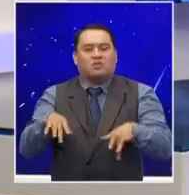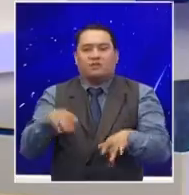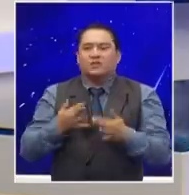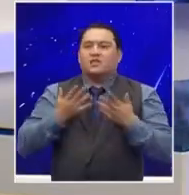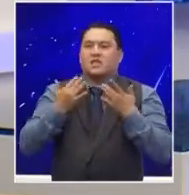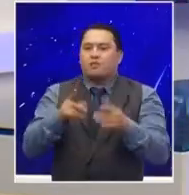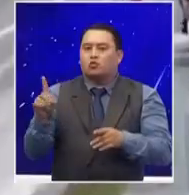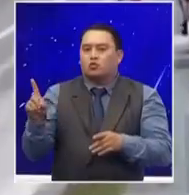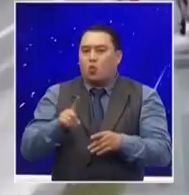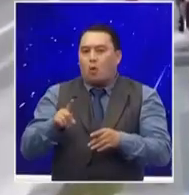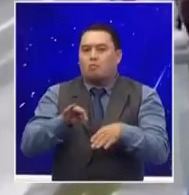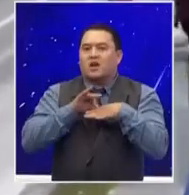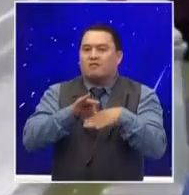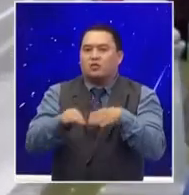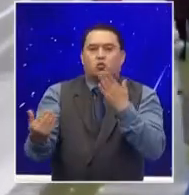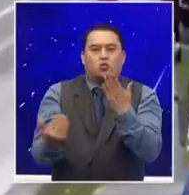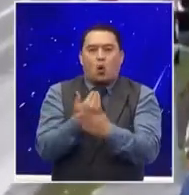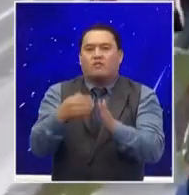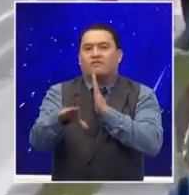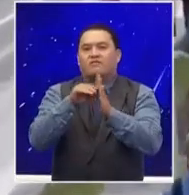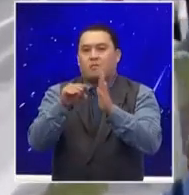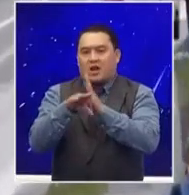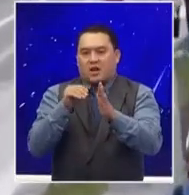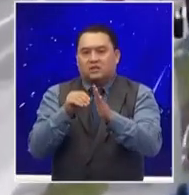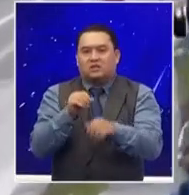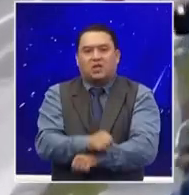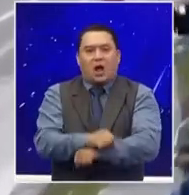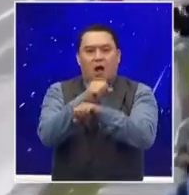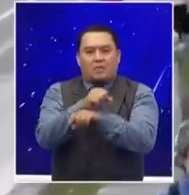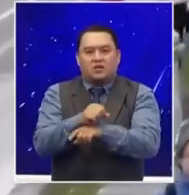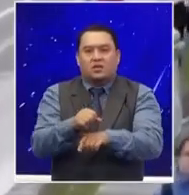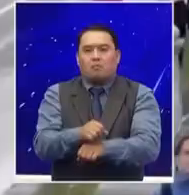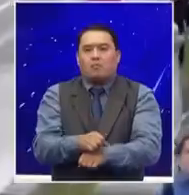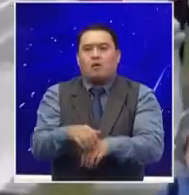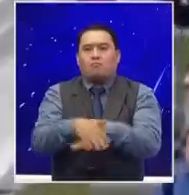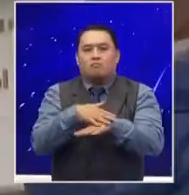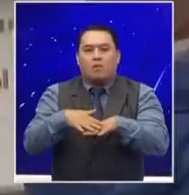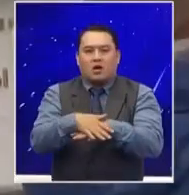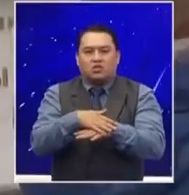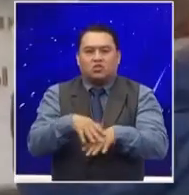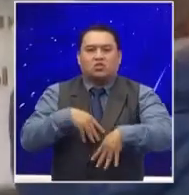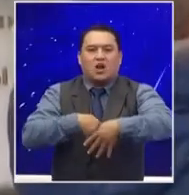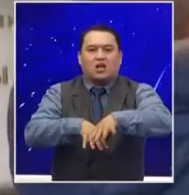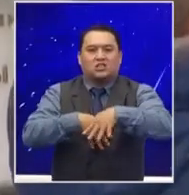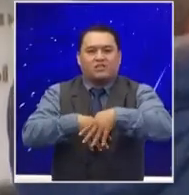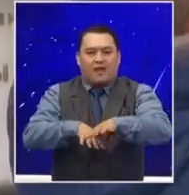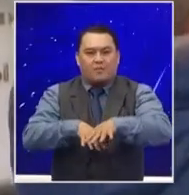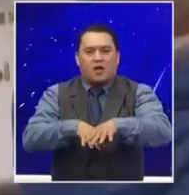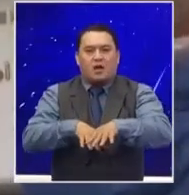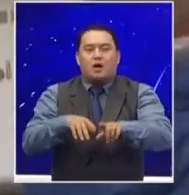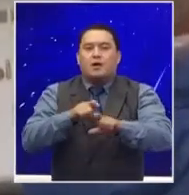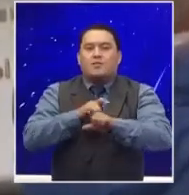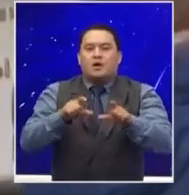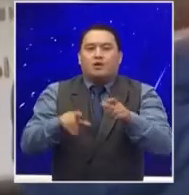Александра Лукашенко и проведения новых выборов. Забастовка сопровождается митингами и массовыми шествиями,